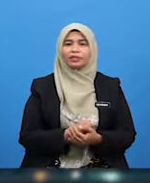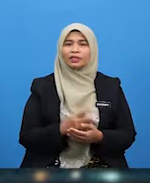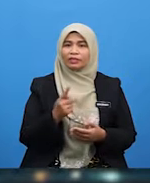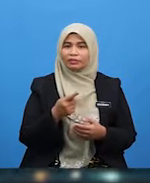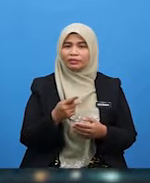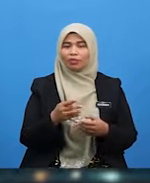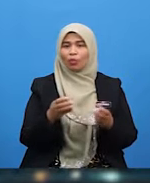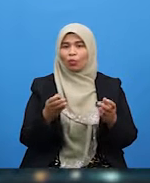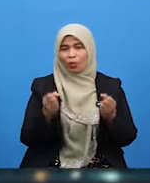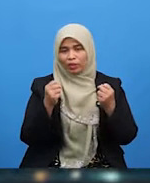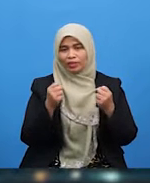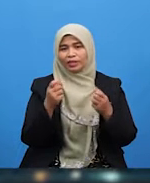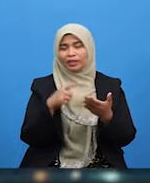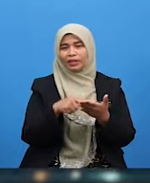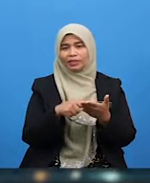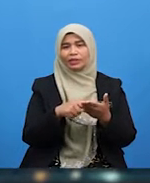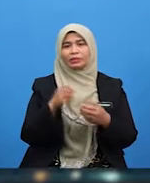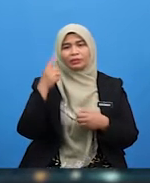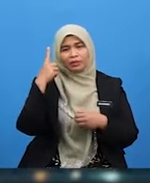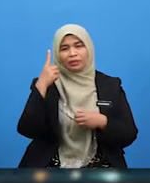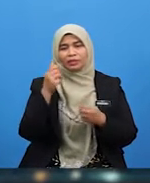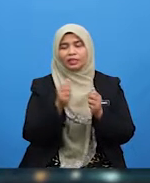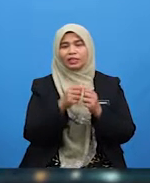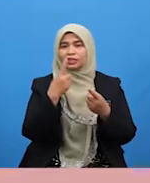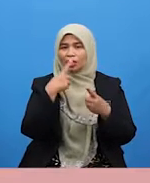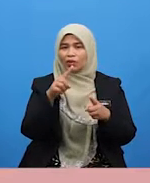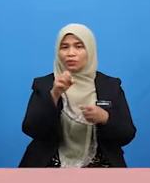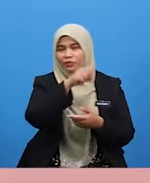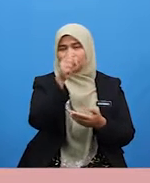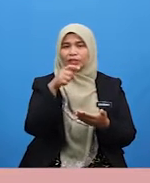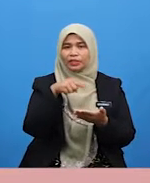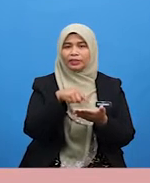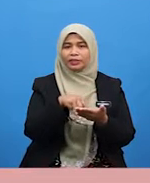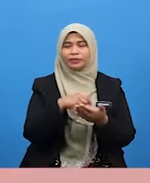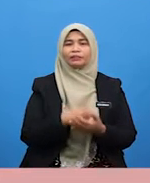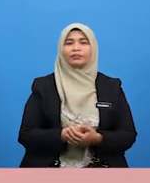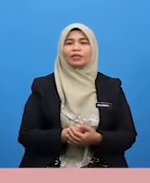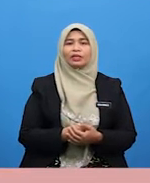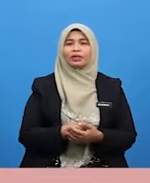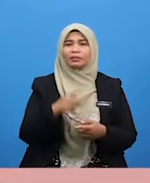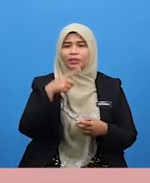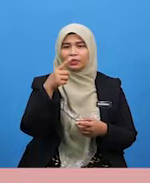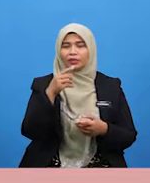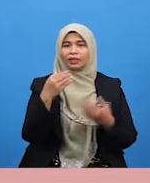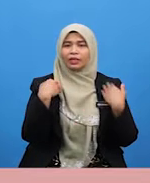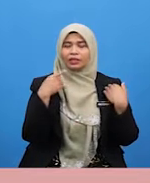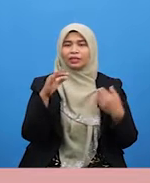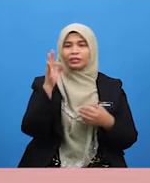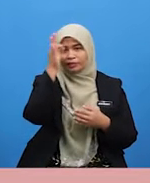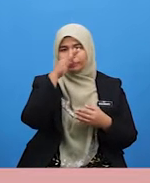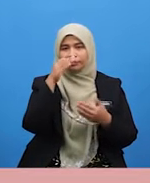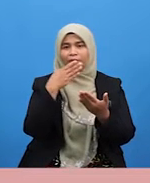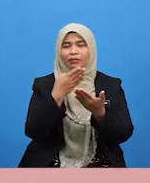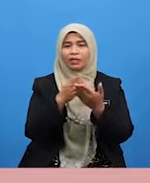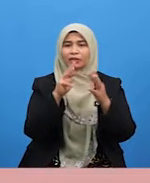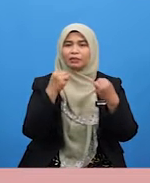mantapkan lagi pemahaman kita dengan menjawab soalan di bawah. Pertama, berikut adalah sifat baik